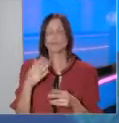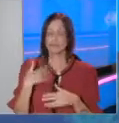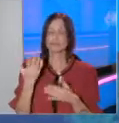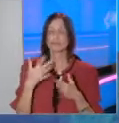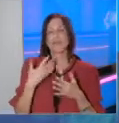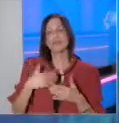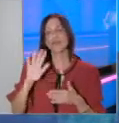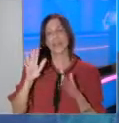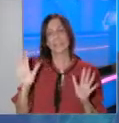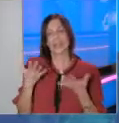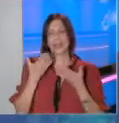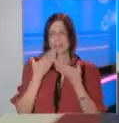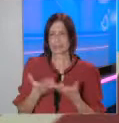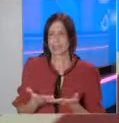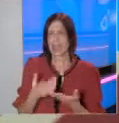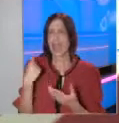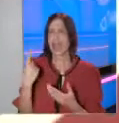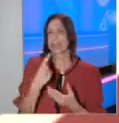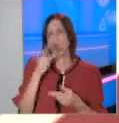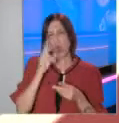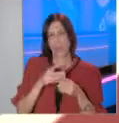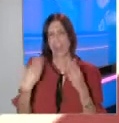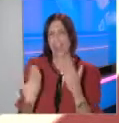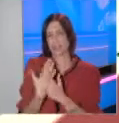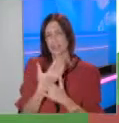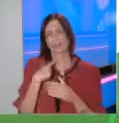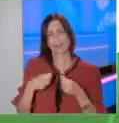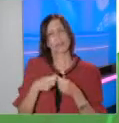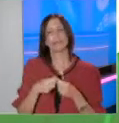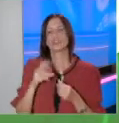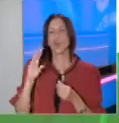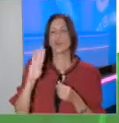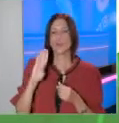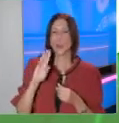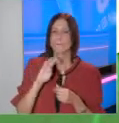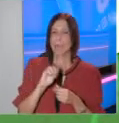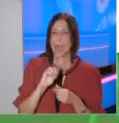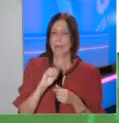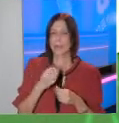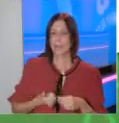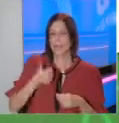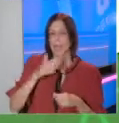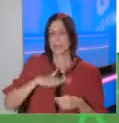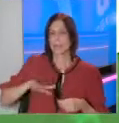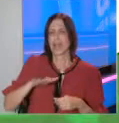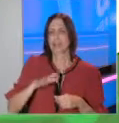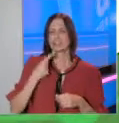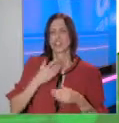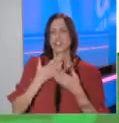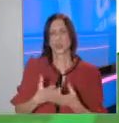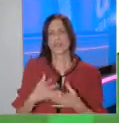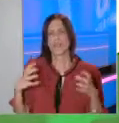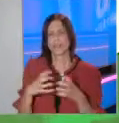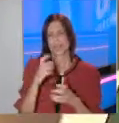כמה שיותר מהר להגיע לכל המאומתים החדשים והמגעים. שרון בלום מלמד, מנהלת מנהל שירותים חברתיים בעיריית